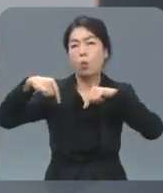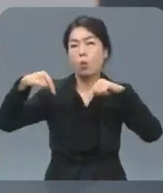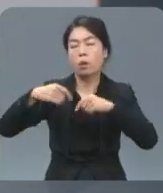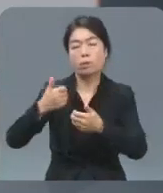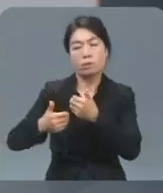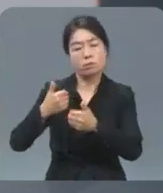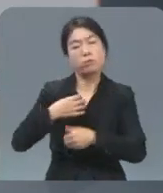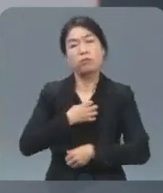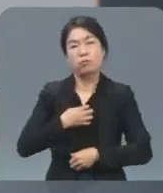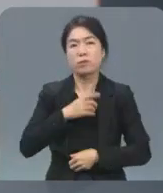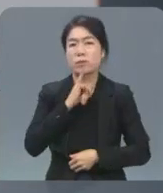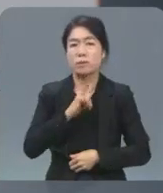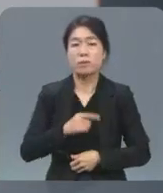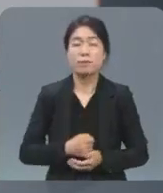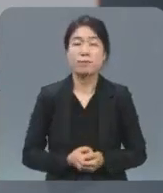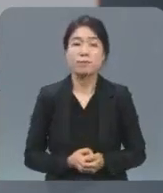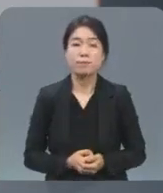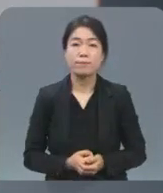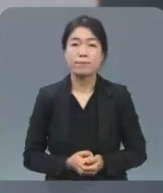우려됩니다. 이어서 김호 기자입니다.